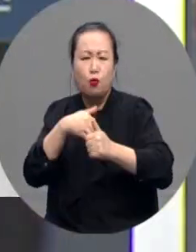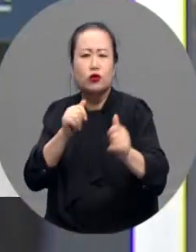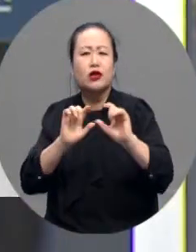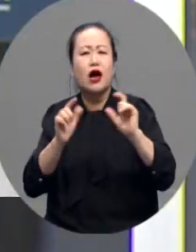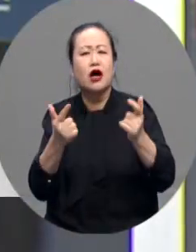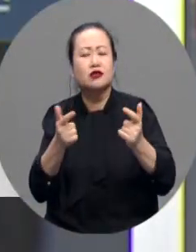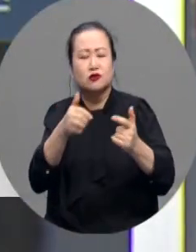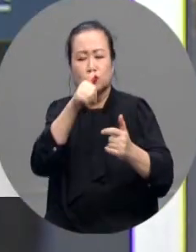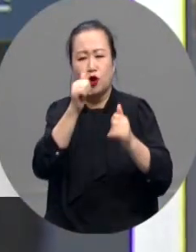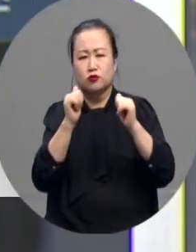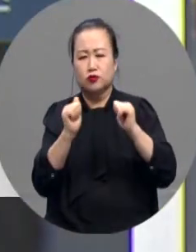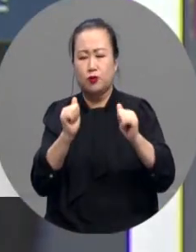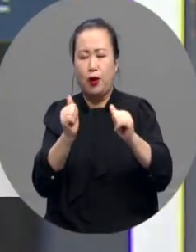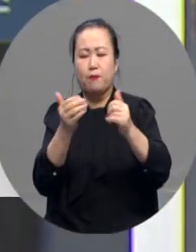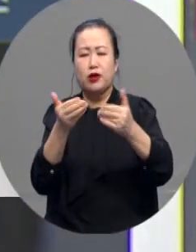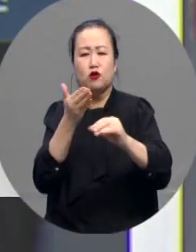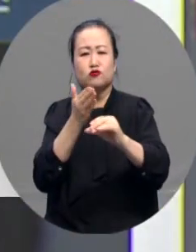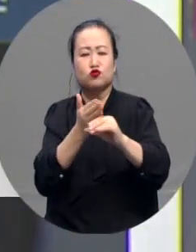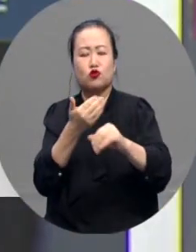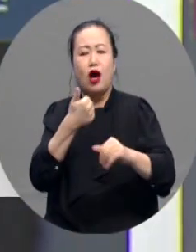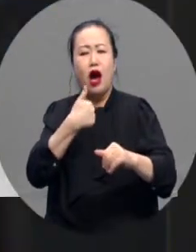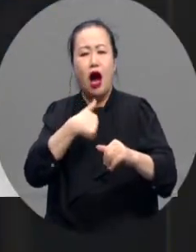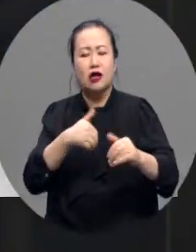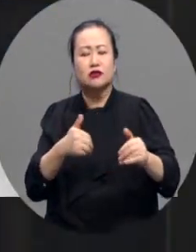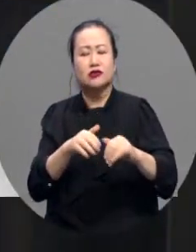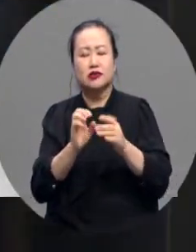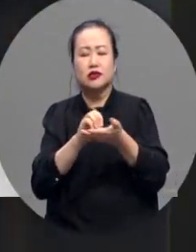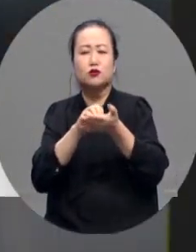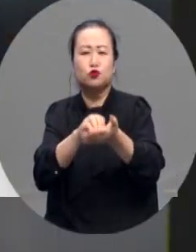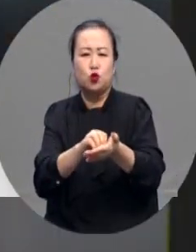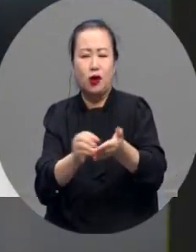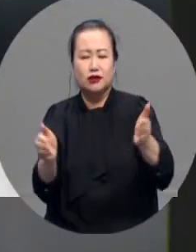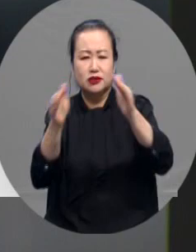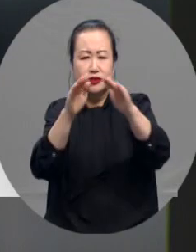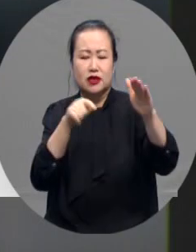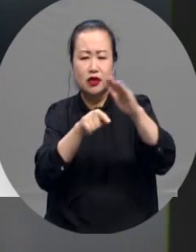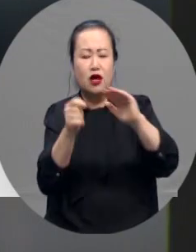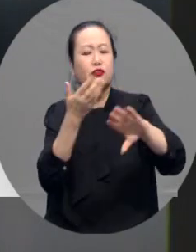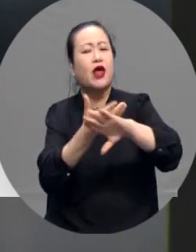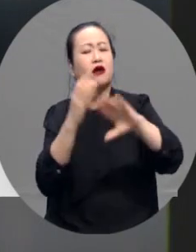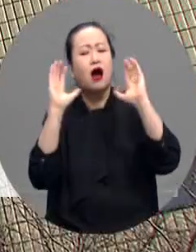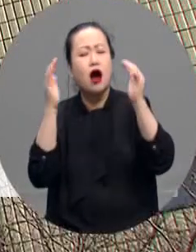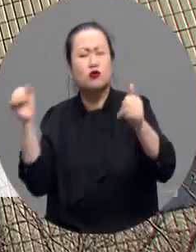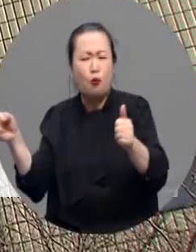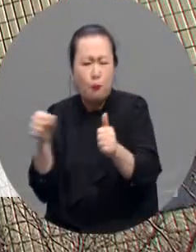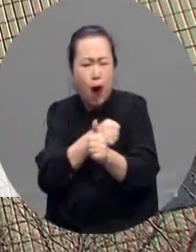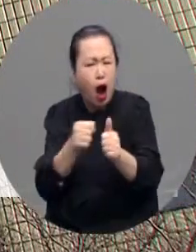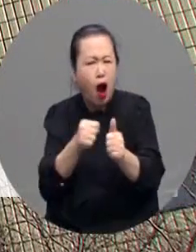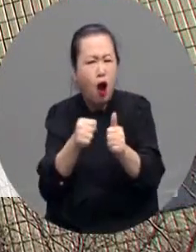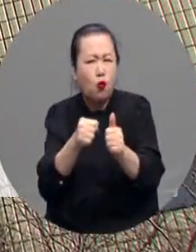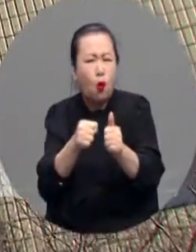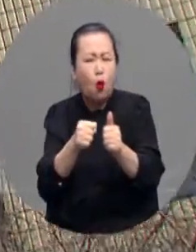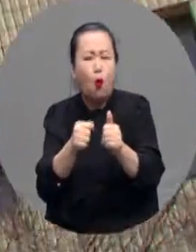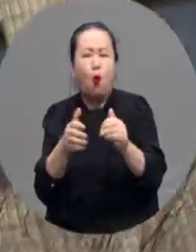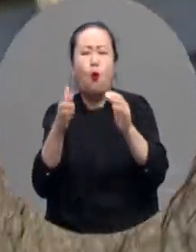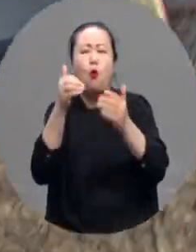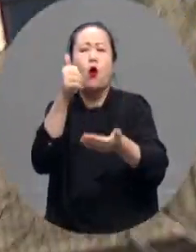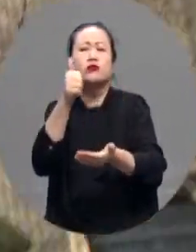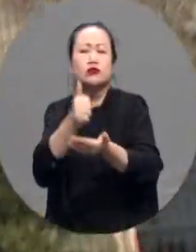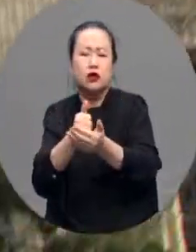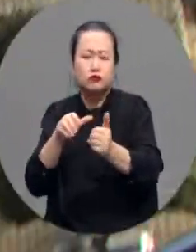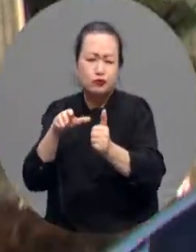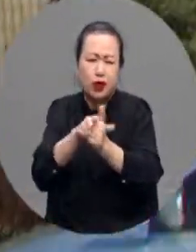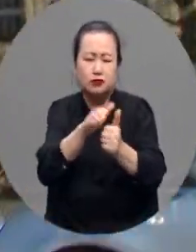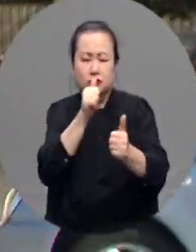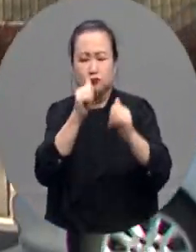불구속 재판을 받던 중 아들이 입수한 시설을 찾아가 다른 아동을 폭행하고 원장을 위협한